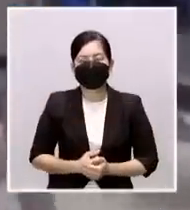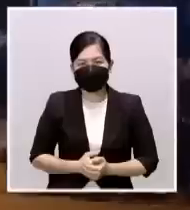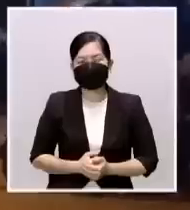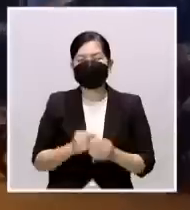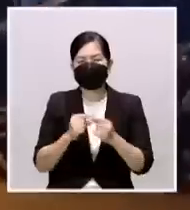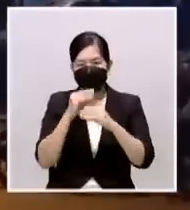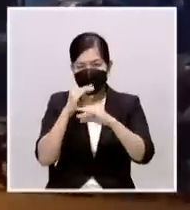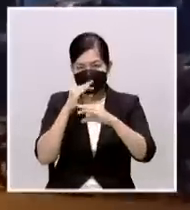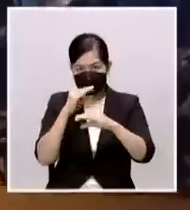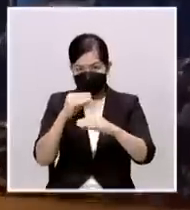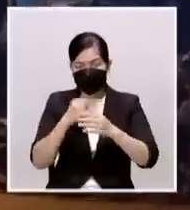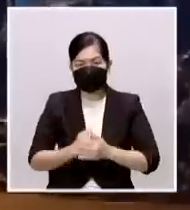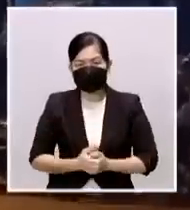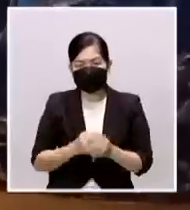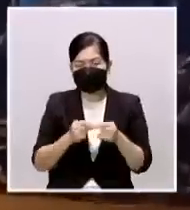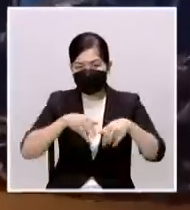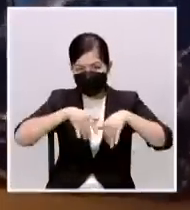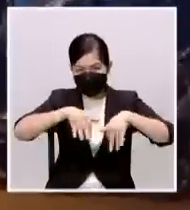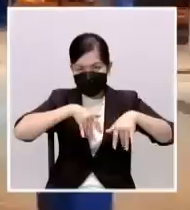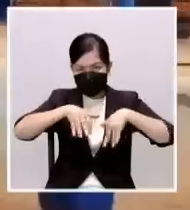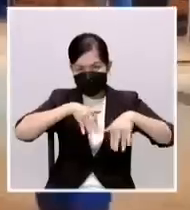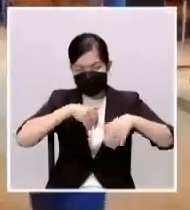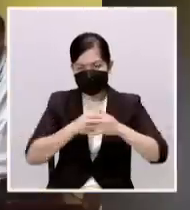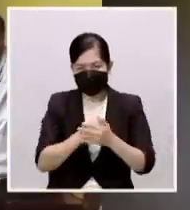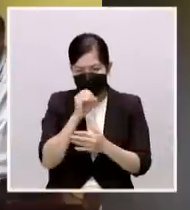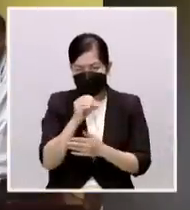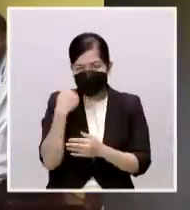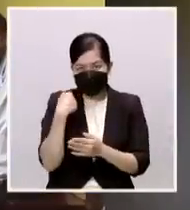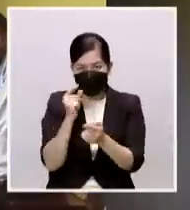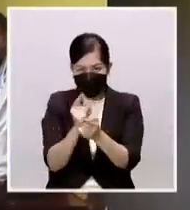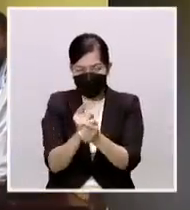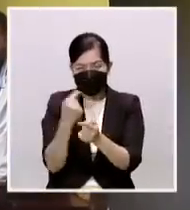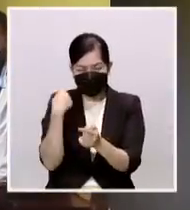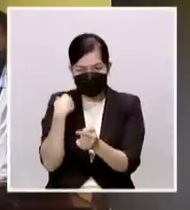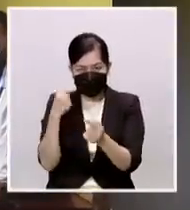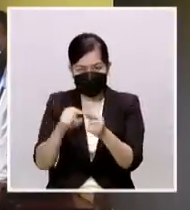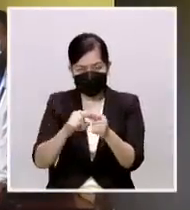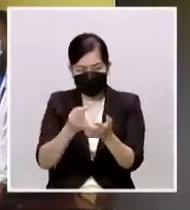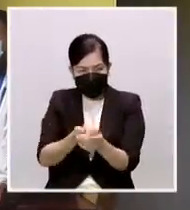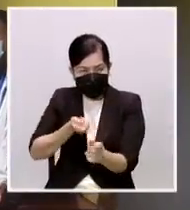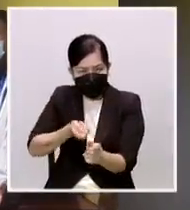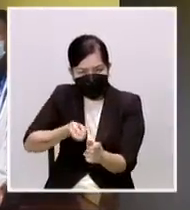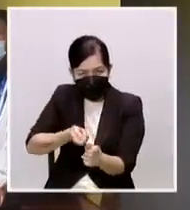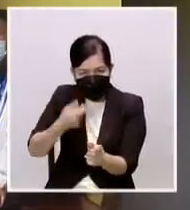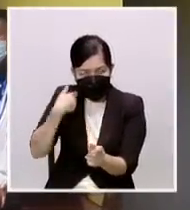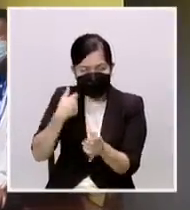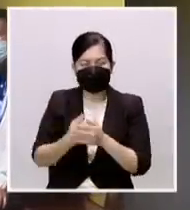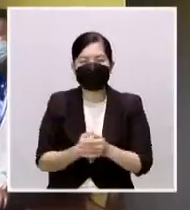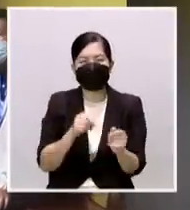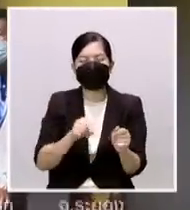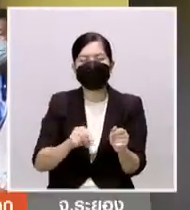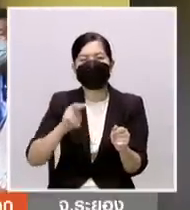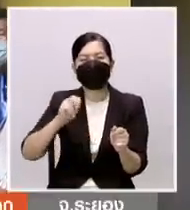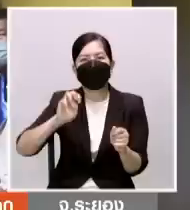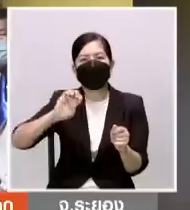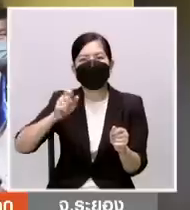ระยองค่ะกรณีที่มีชาวบ้านร้องเรียนพบมีการเปิดโต๊ะสนุกเล่นการพนันแถวตำบลมาบข่าอำเภอนิคมพัฒน